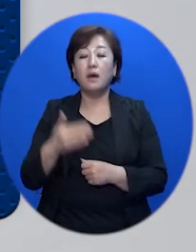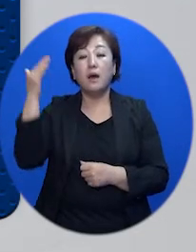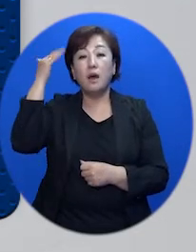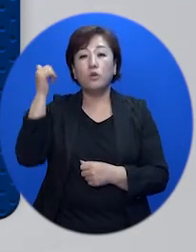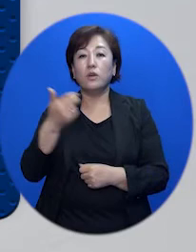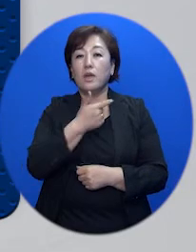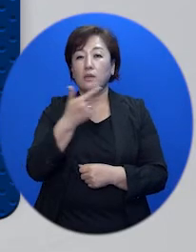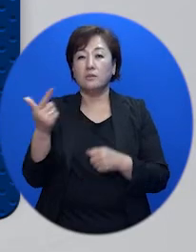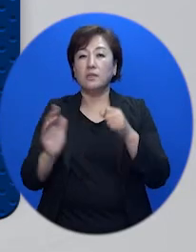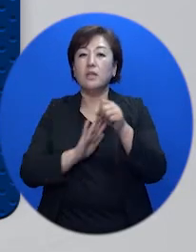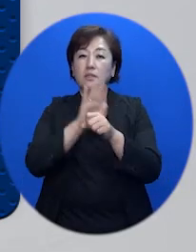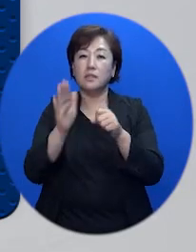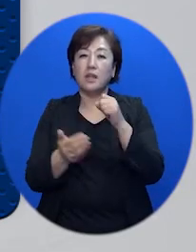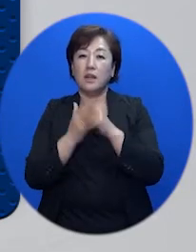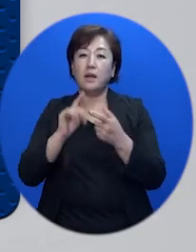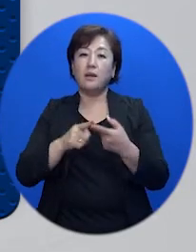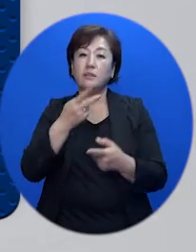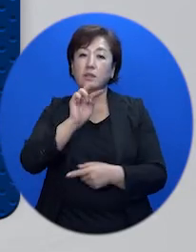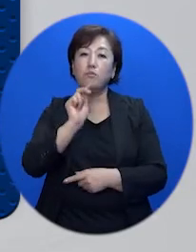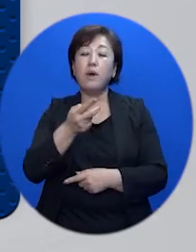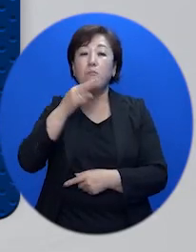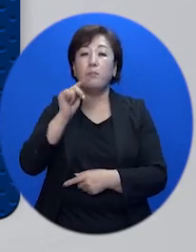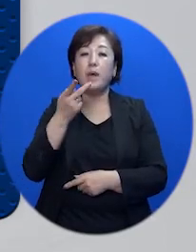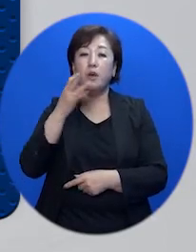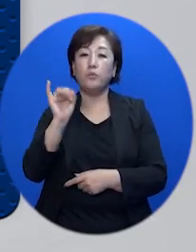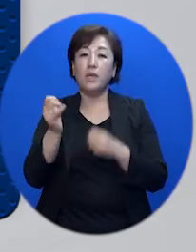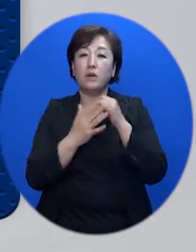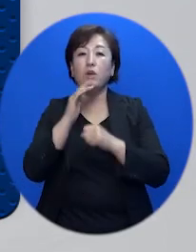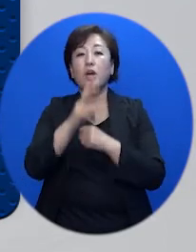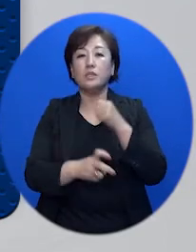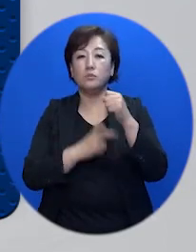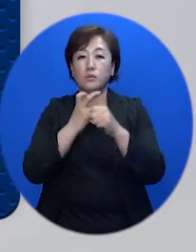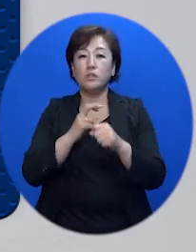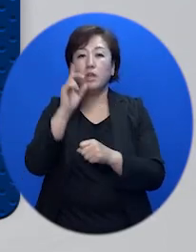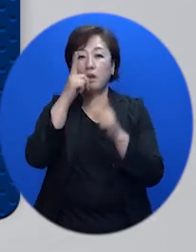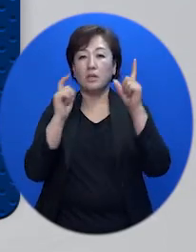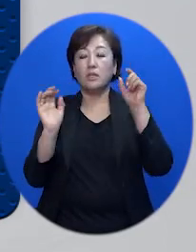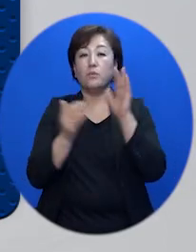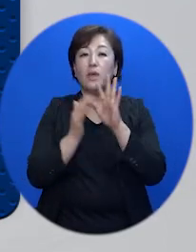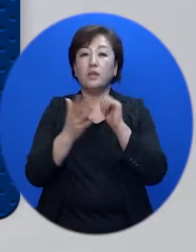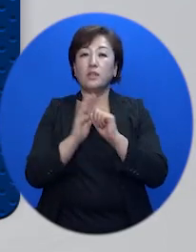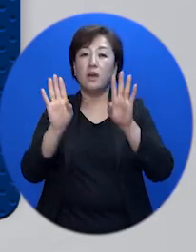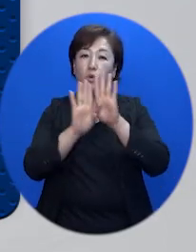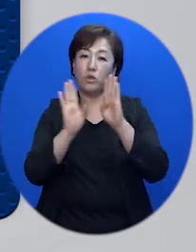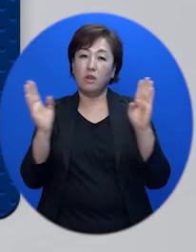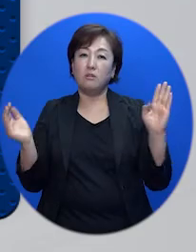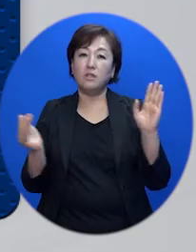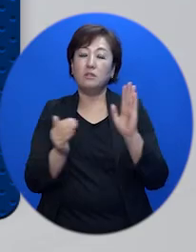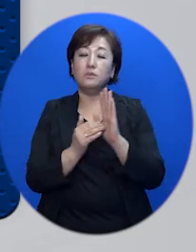대한민국이 가장 사랑하는 뮤지컬 맘마미아가 탄생 20주년 기념 공연을 펼칩니다.